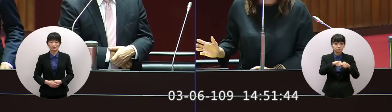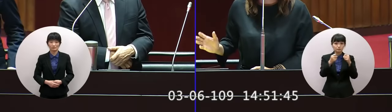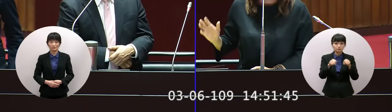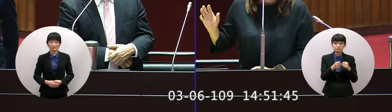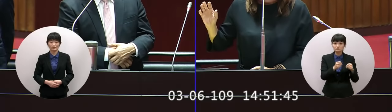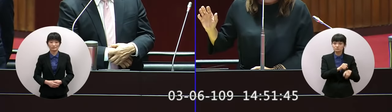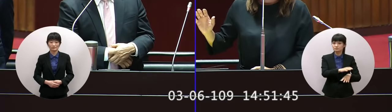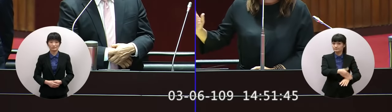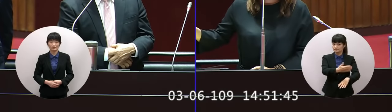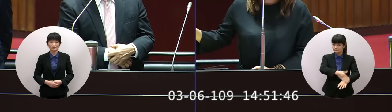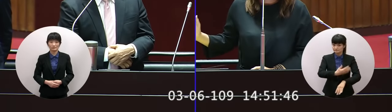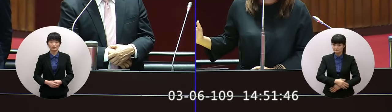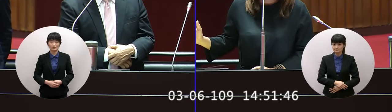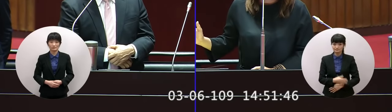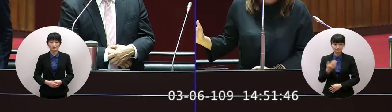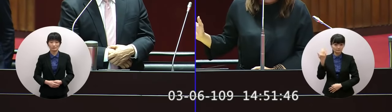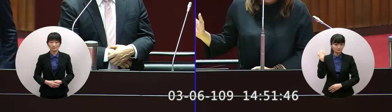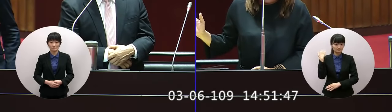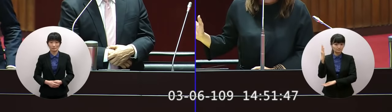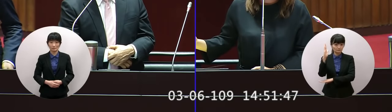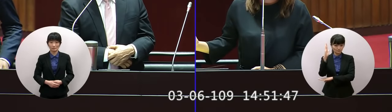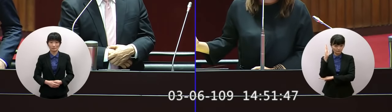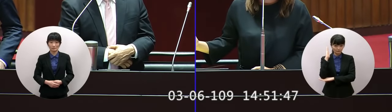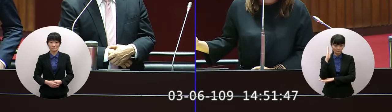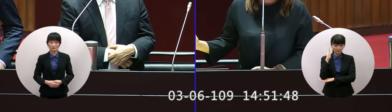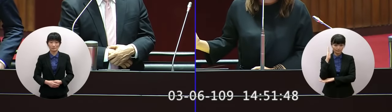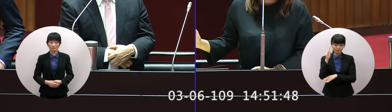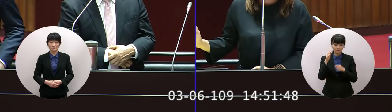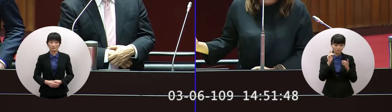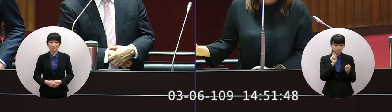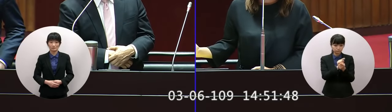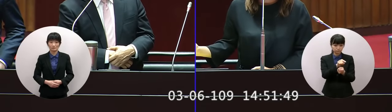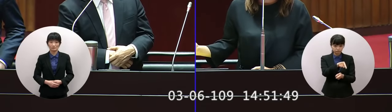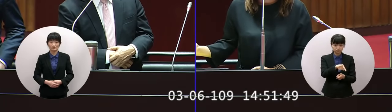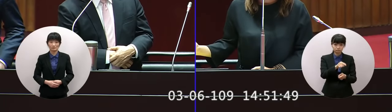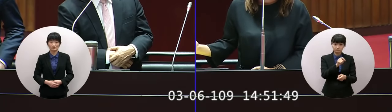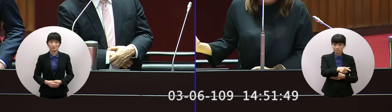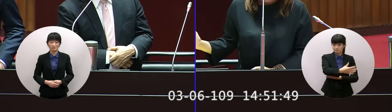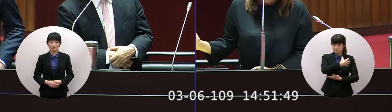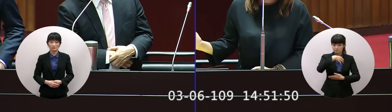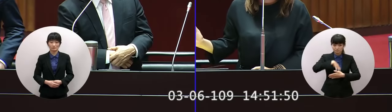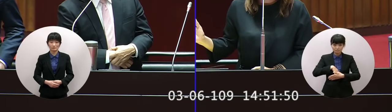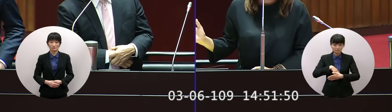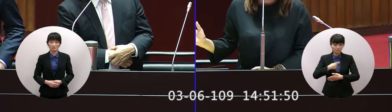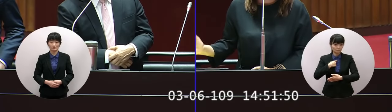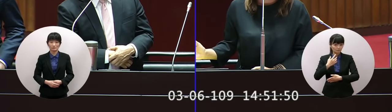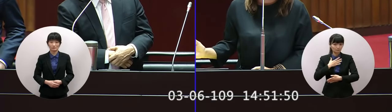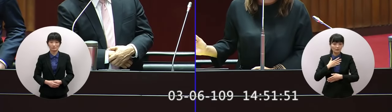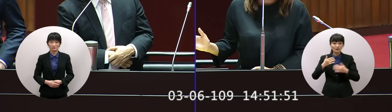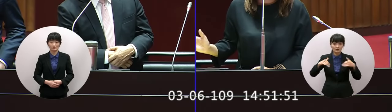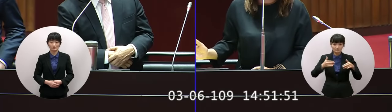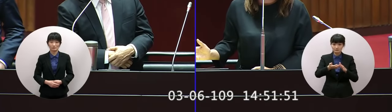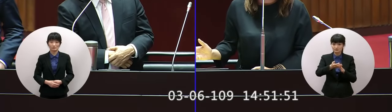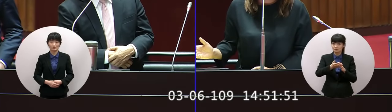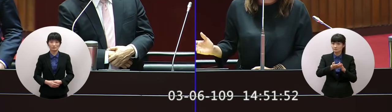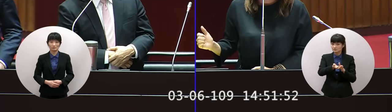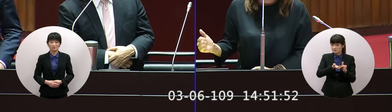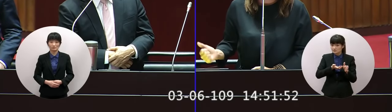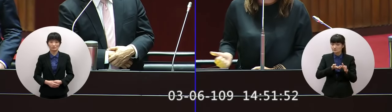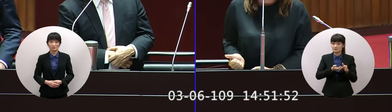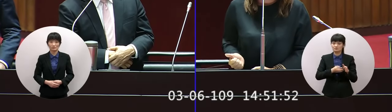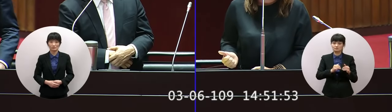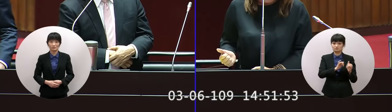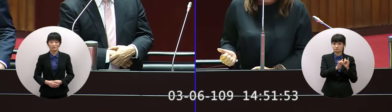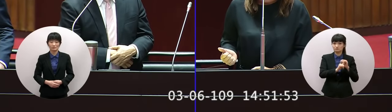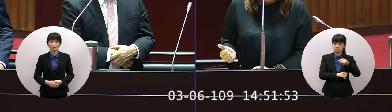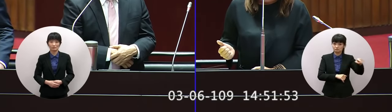府还没有把这些纳入政府所有的时候，已经居住在那里。可是他们每年都面临到被